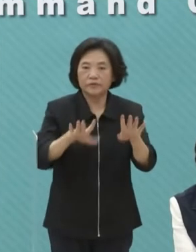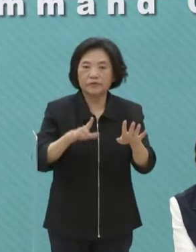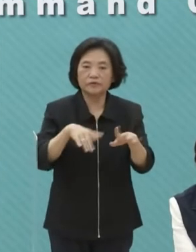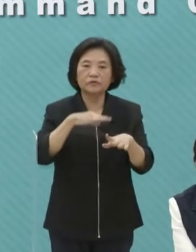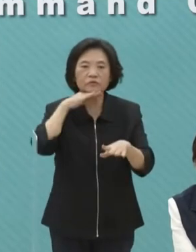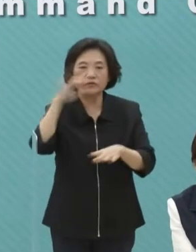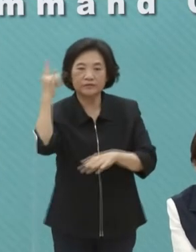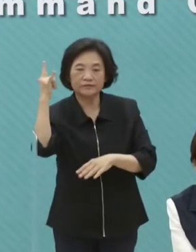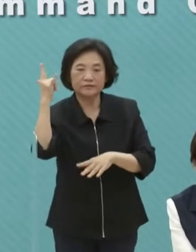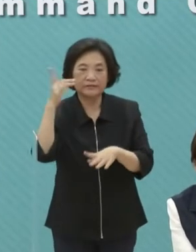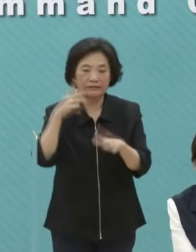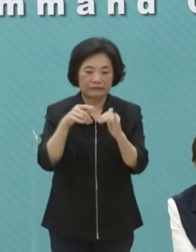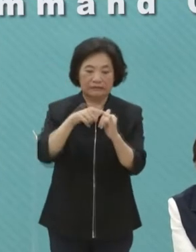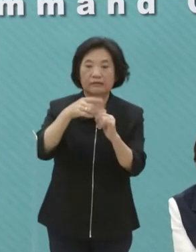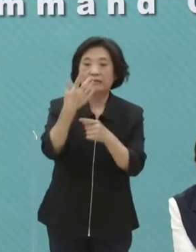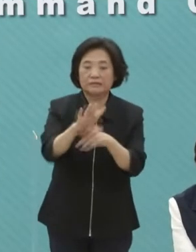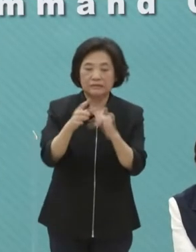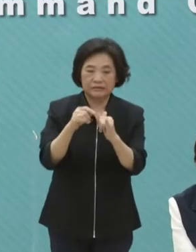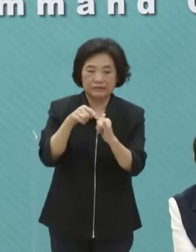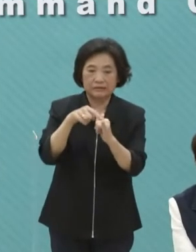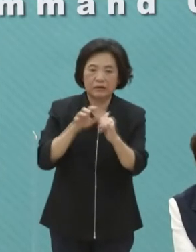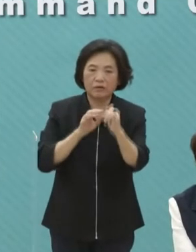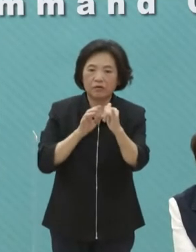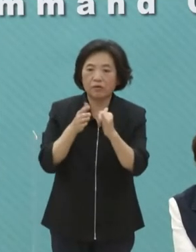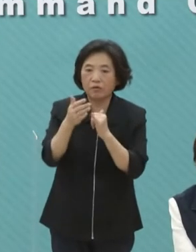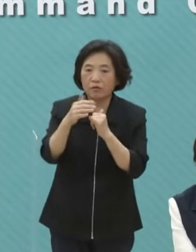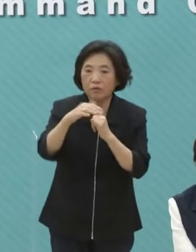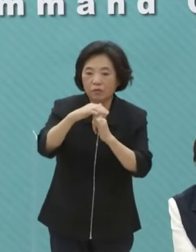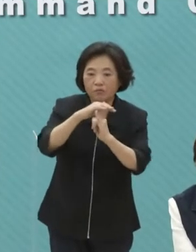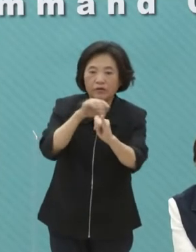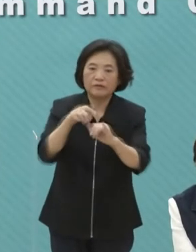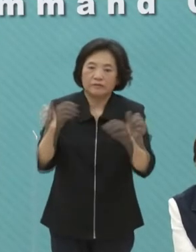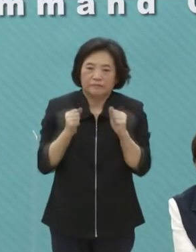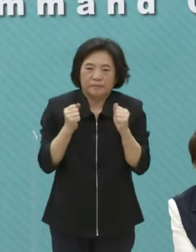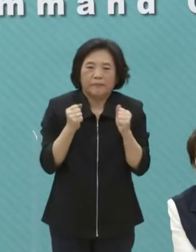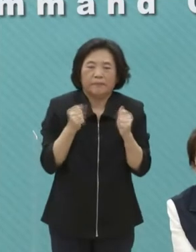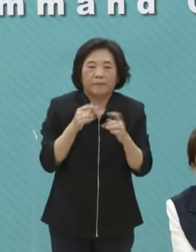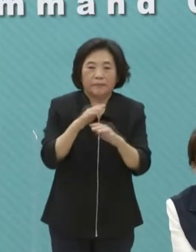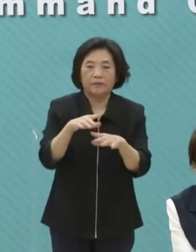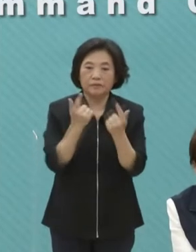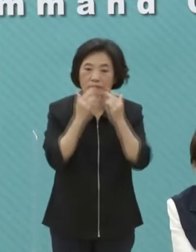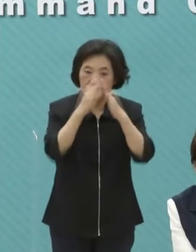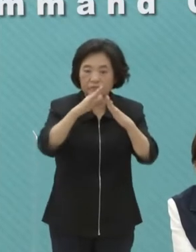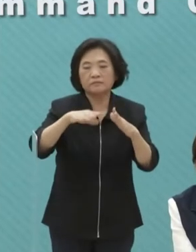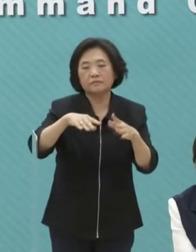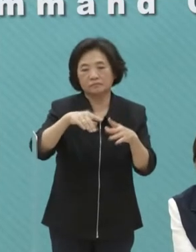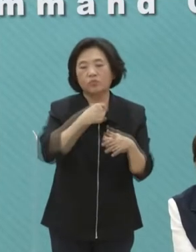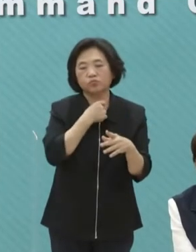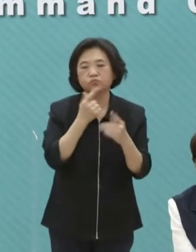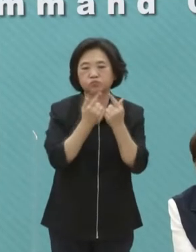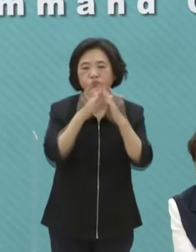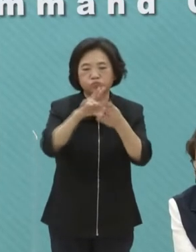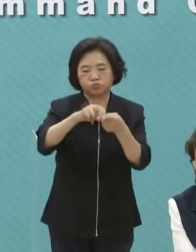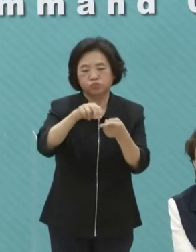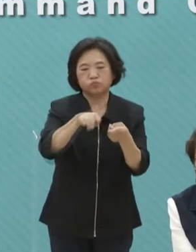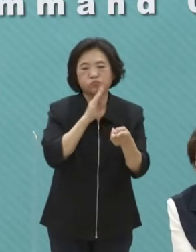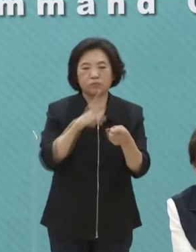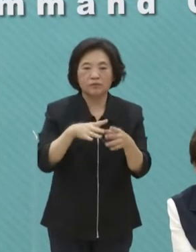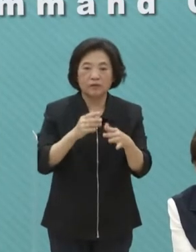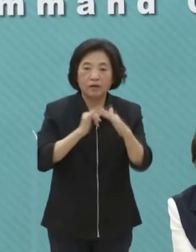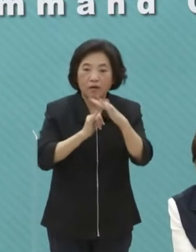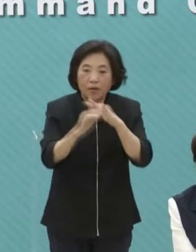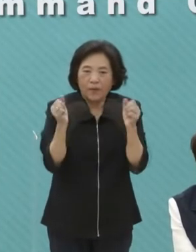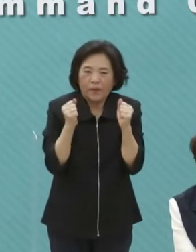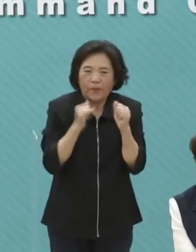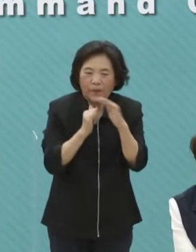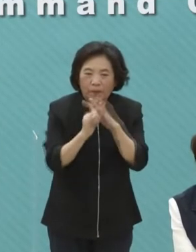化的大体临时的冷藏柜，那以本市的市民为优先。那这冷藏柜就是让它可以在